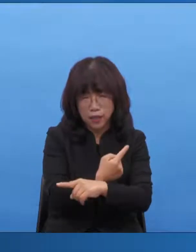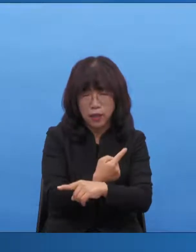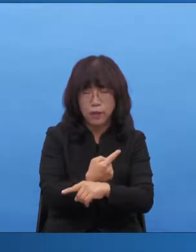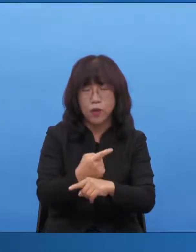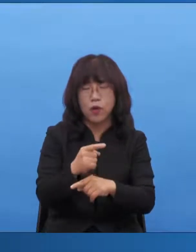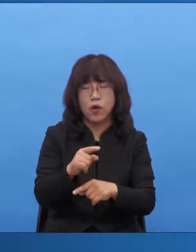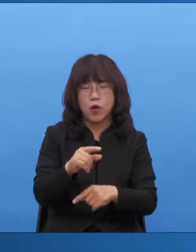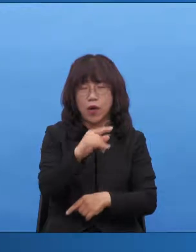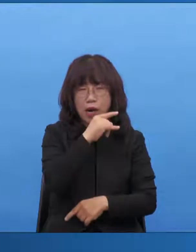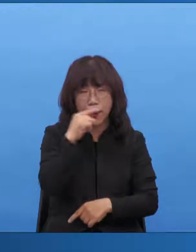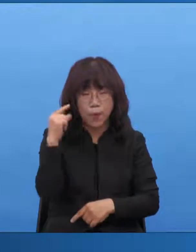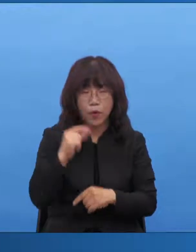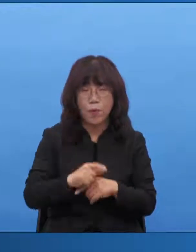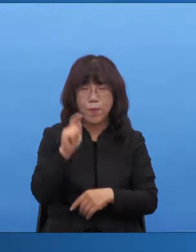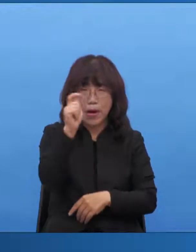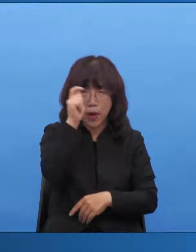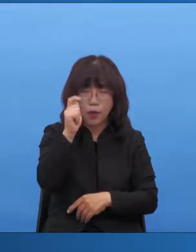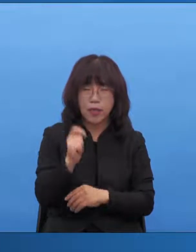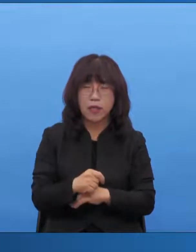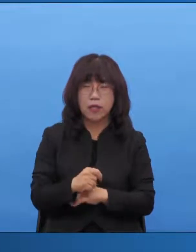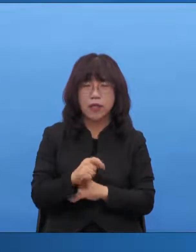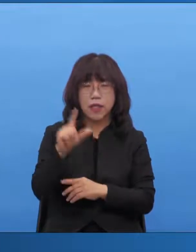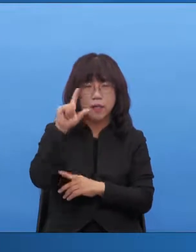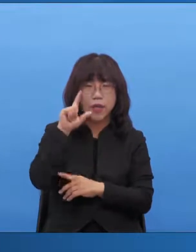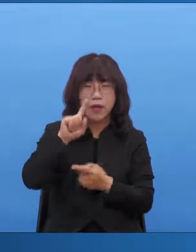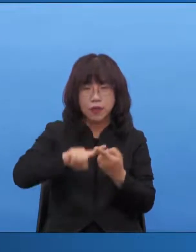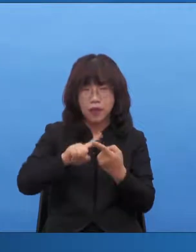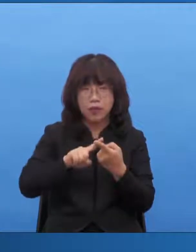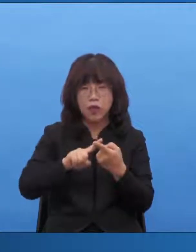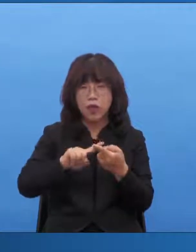de la Libye chanteront une louange.